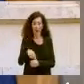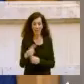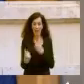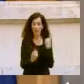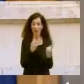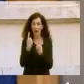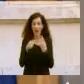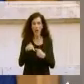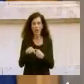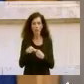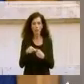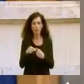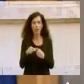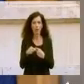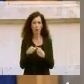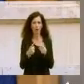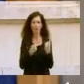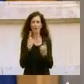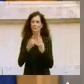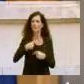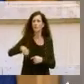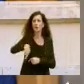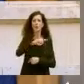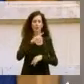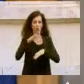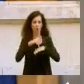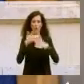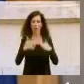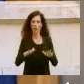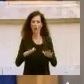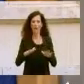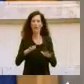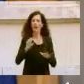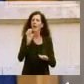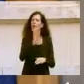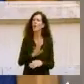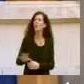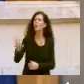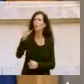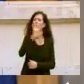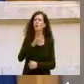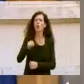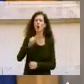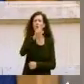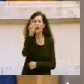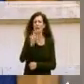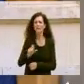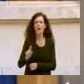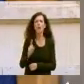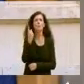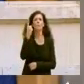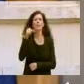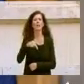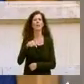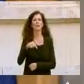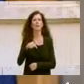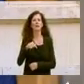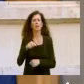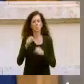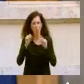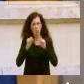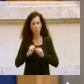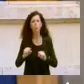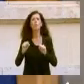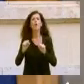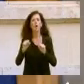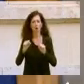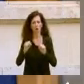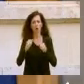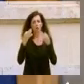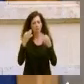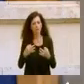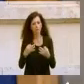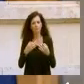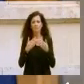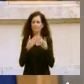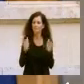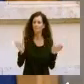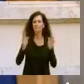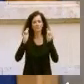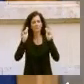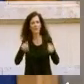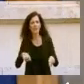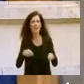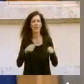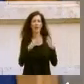se siamo tra i primi paesi europei che può permettersi di riammirare le riprese le attività